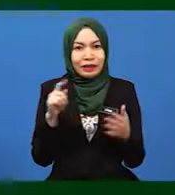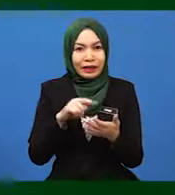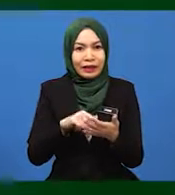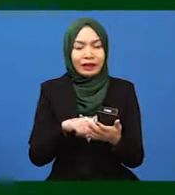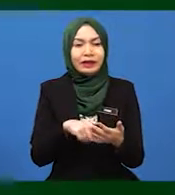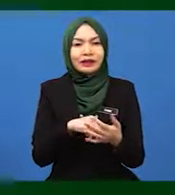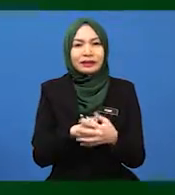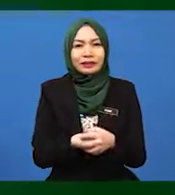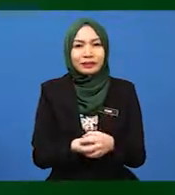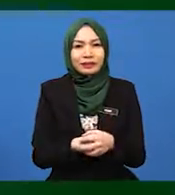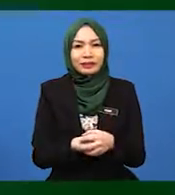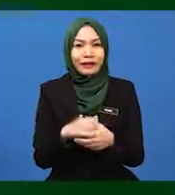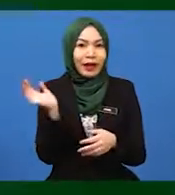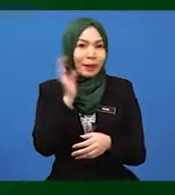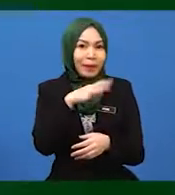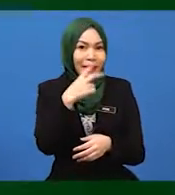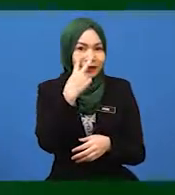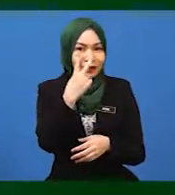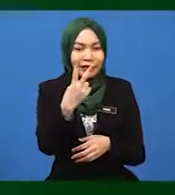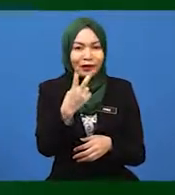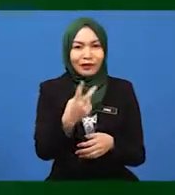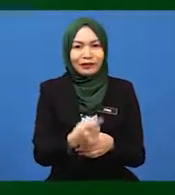Mari kita lihat satu persatu.